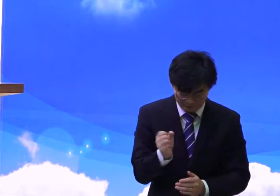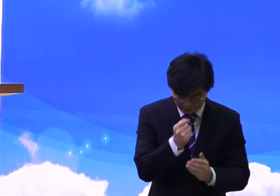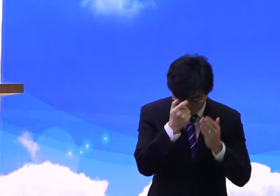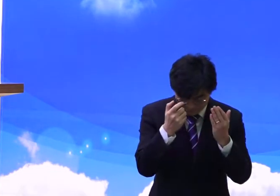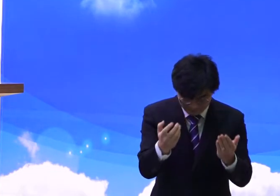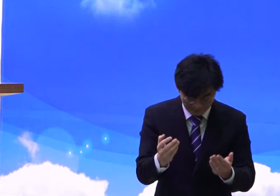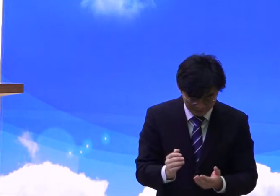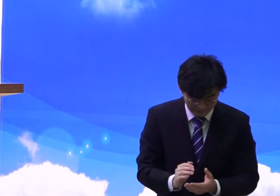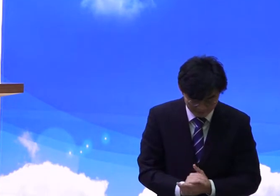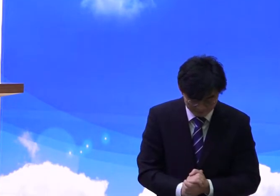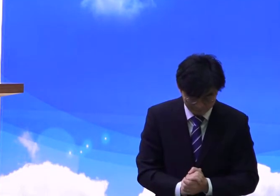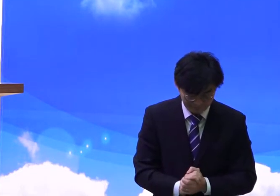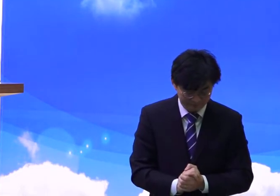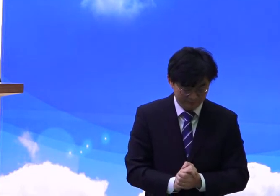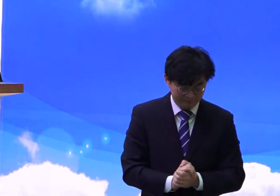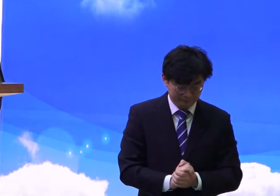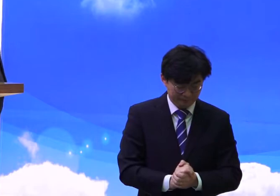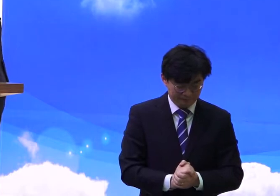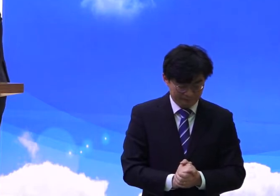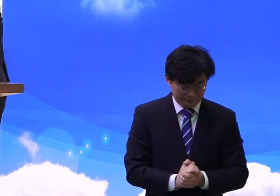기도드립니다. 아멘.